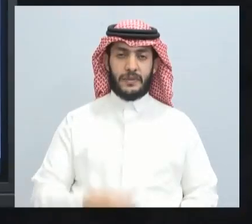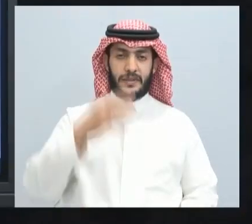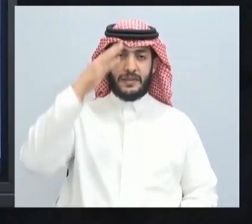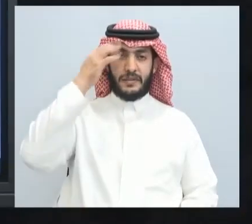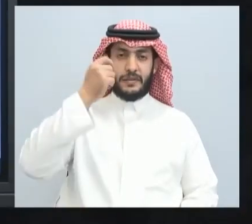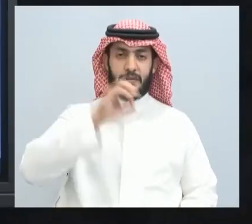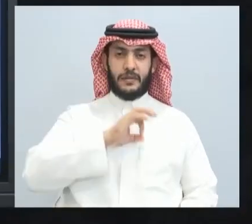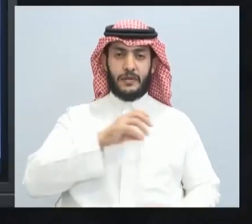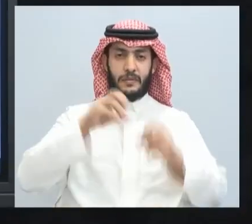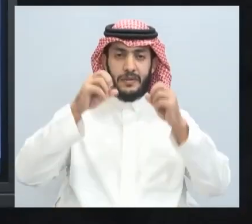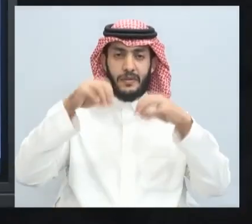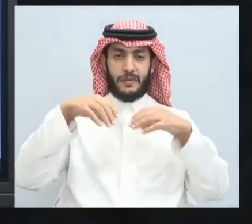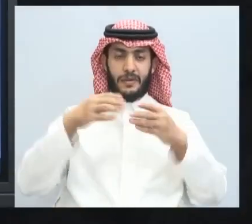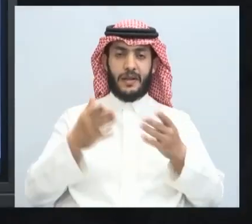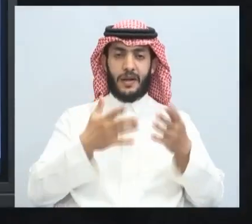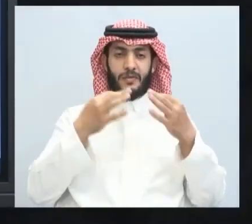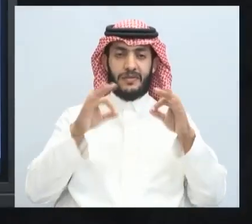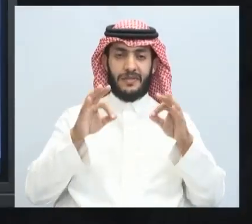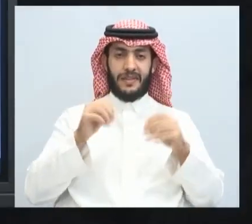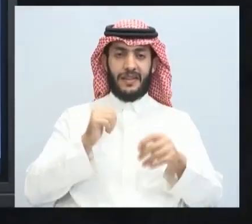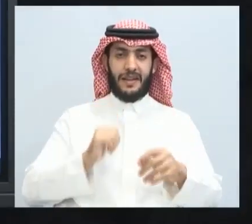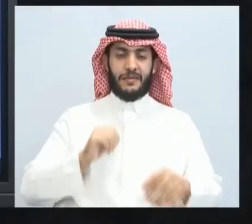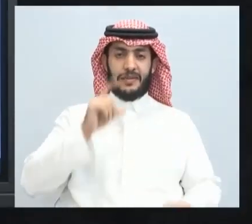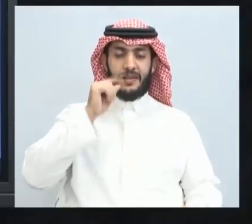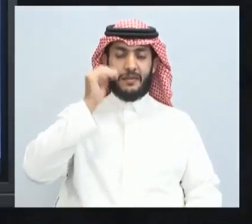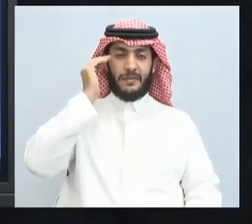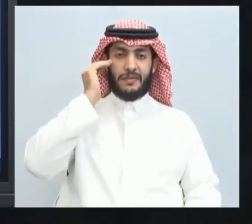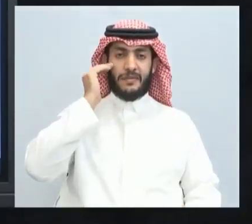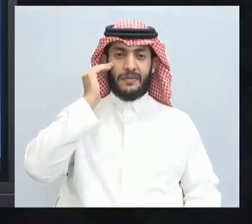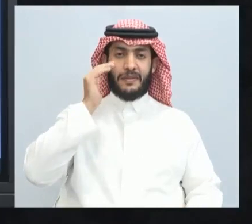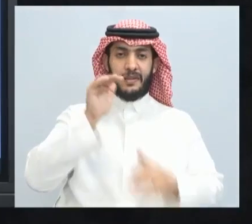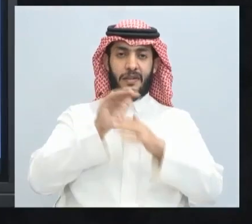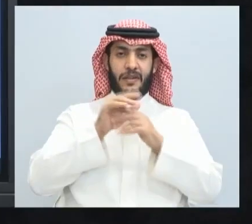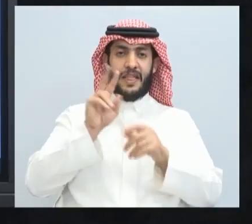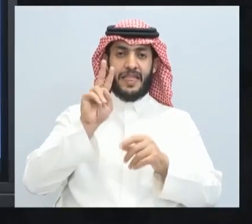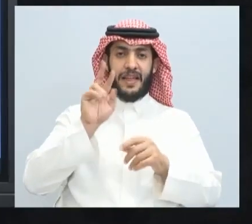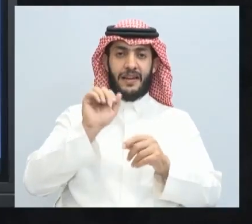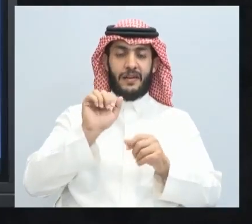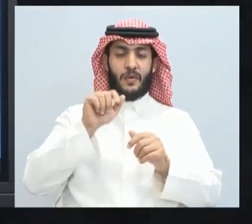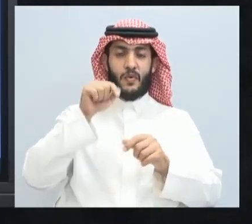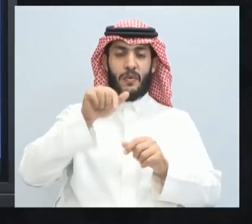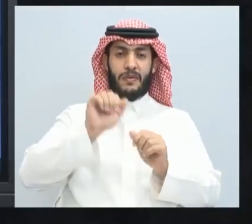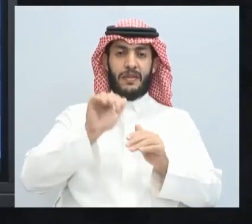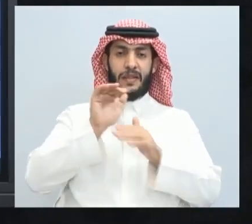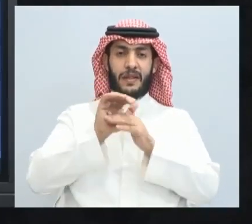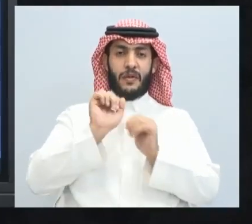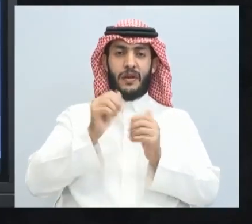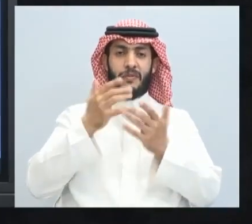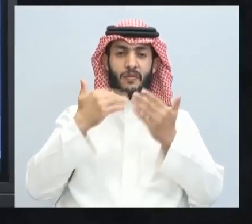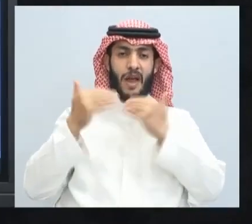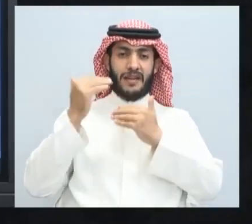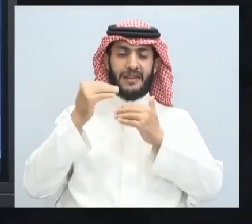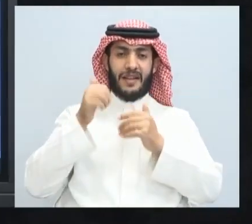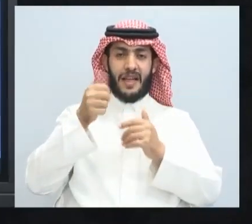السلام عليكم ورحمه الله وبركاته اهلا وسهلا بكم اعزائي الطلاب والطالبات في درسنا الثاني في هذا اليوم درس الاثراء